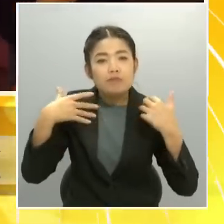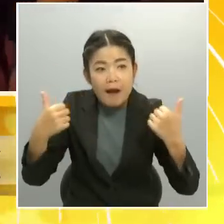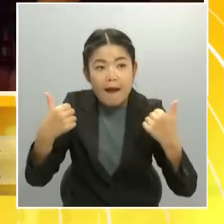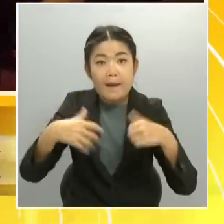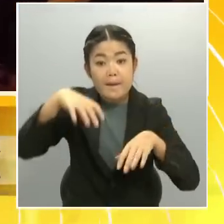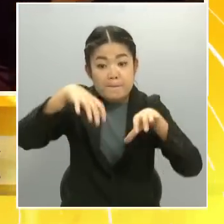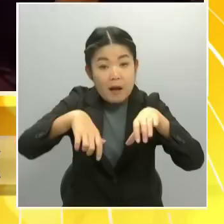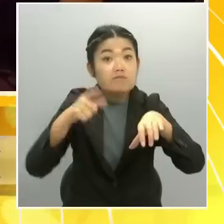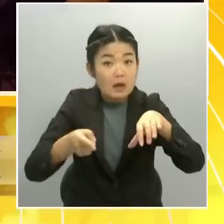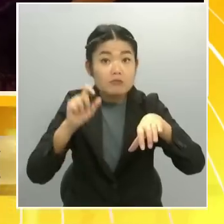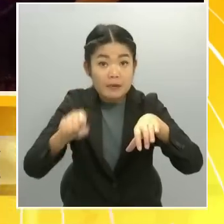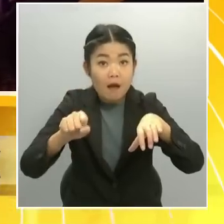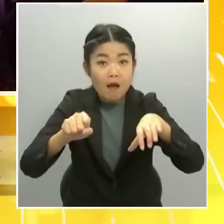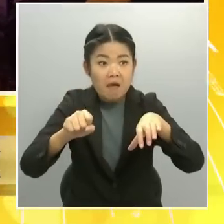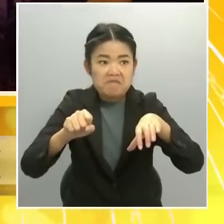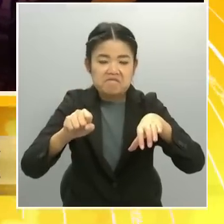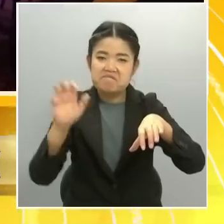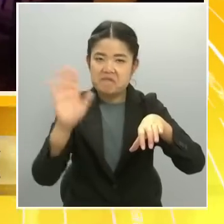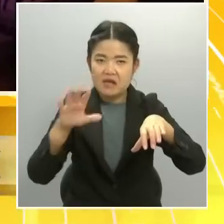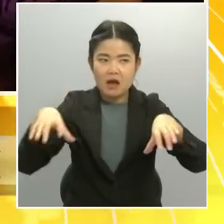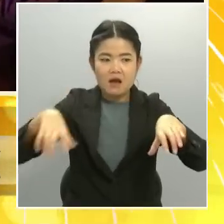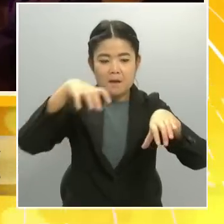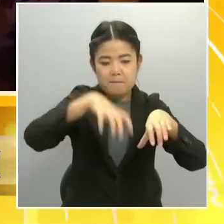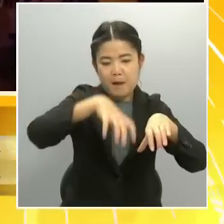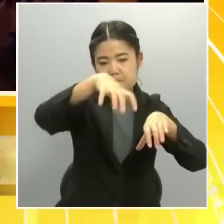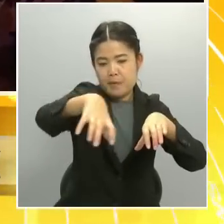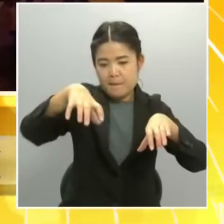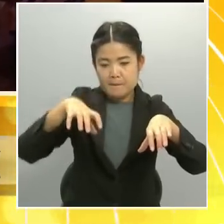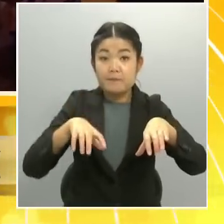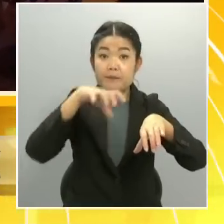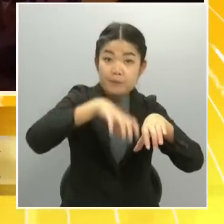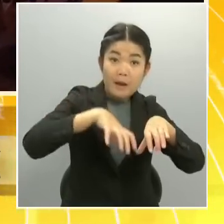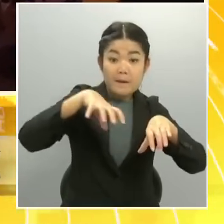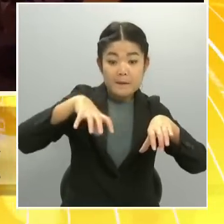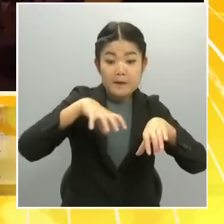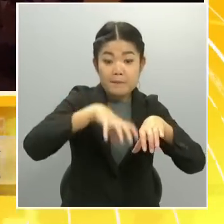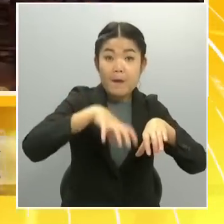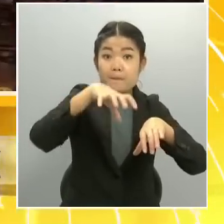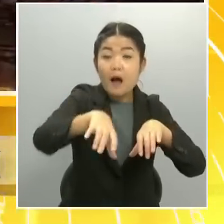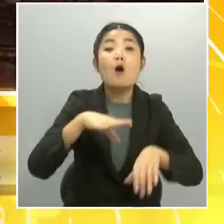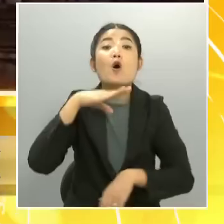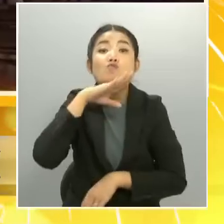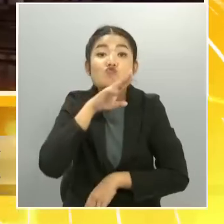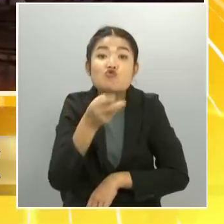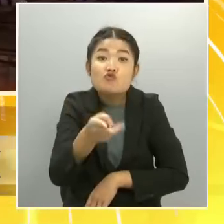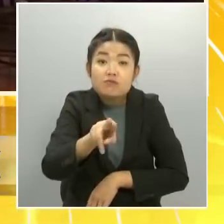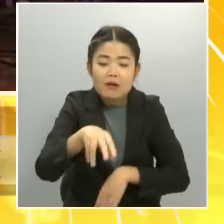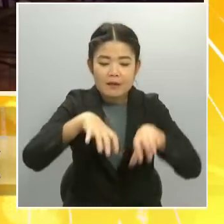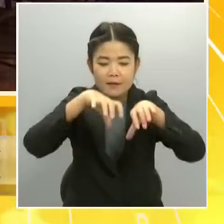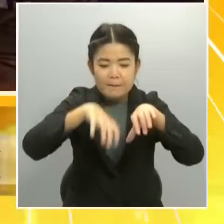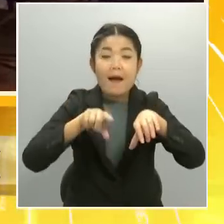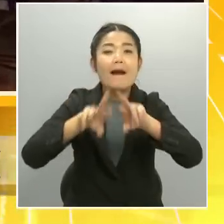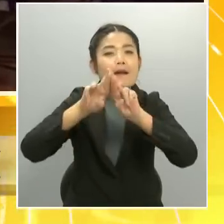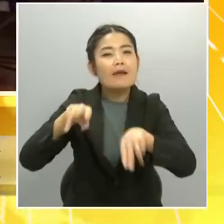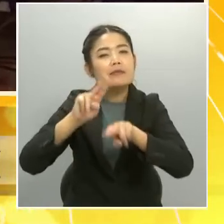าอยู่ในอาณาบริเวณเดียวกันไหมมันเป็นอยู่3ร้านคงจะจำได้ตอนนั้นมันมีร้านหมูกระทะแล้วก็ร้านนั่งชิลแล้วก็เมาเ